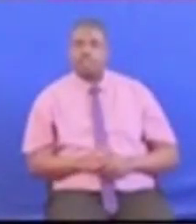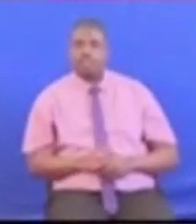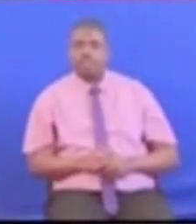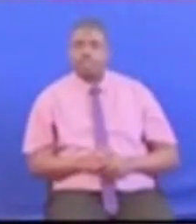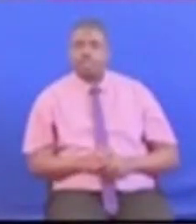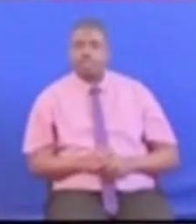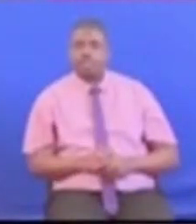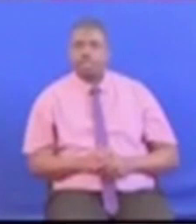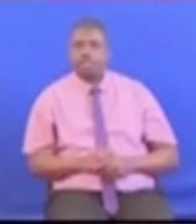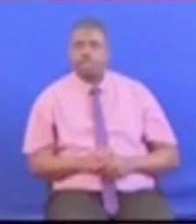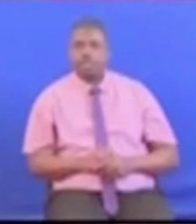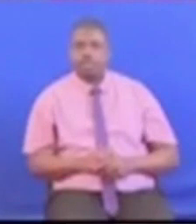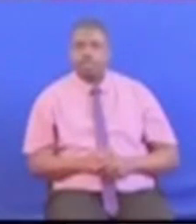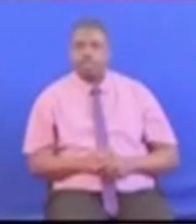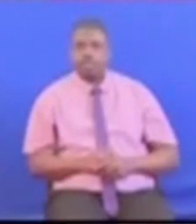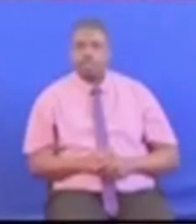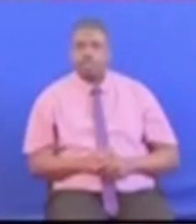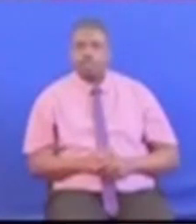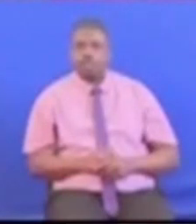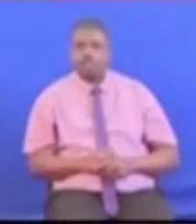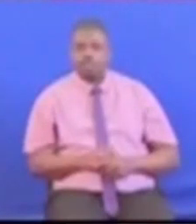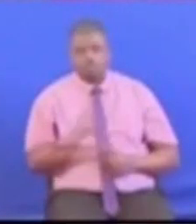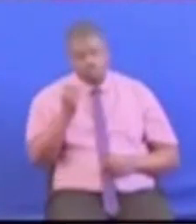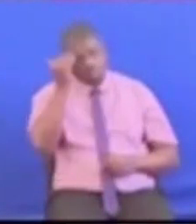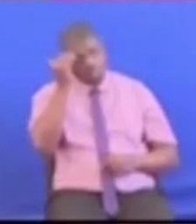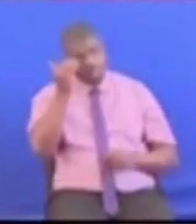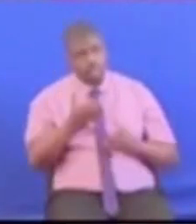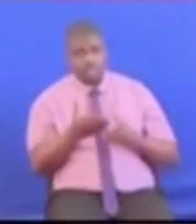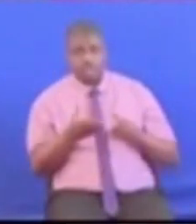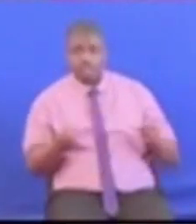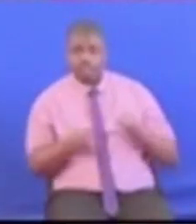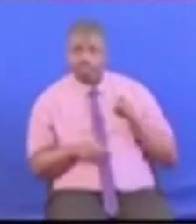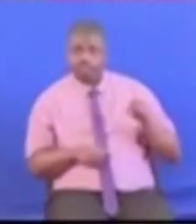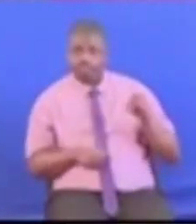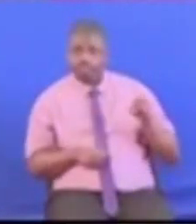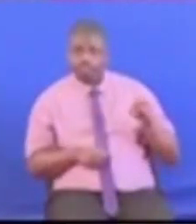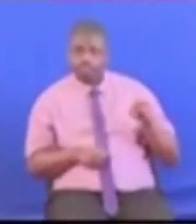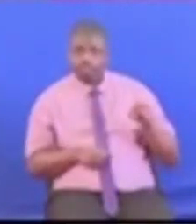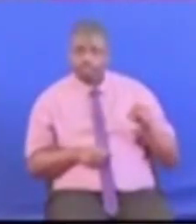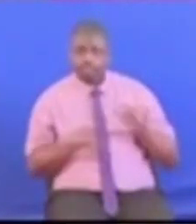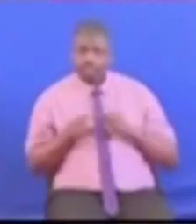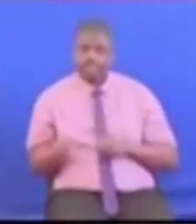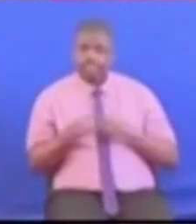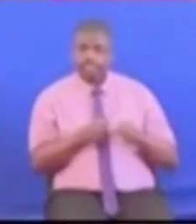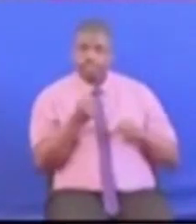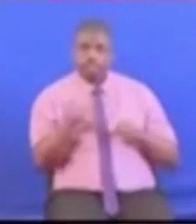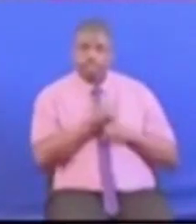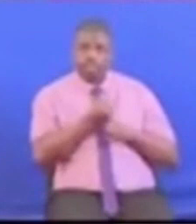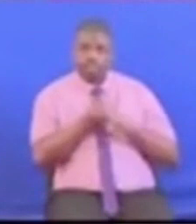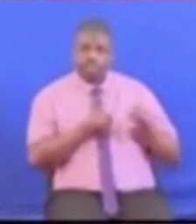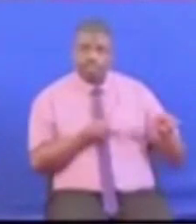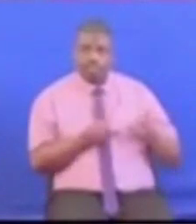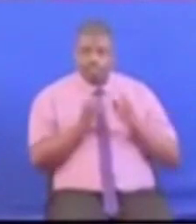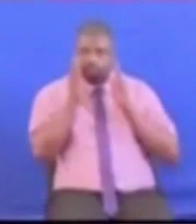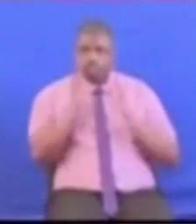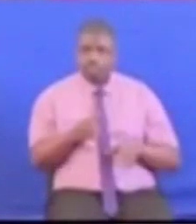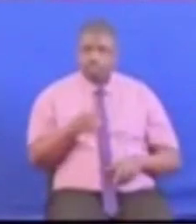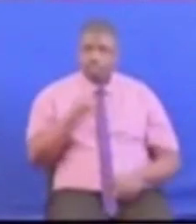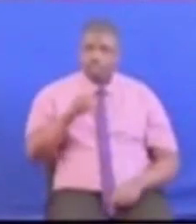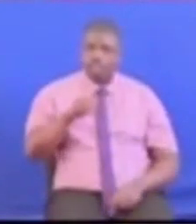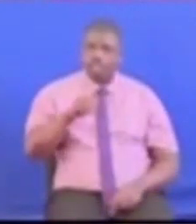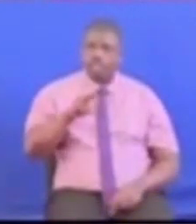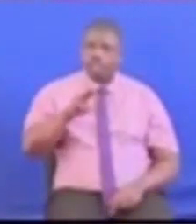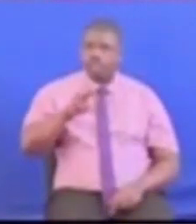Waheshimiwa wabunge, kwa kuzingatia athari za kitendo alichokifanya Mheshimiwa Mwita